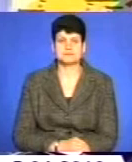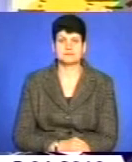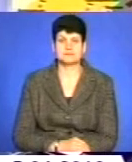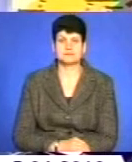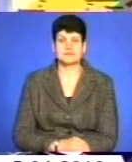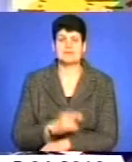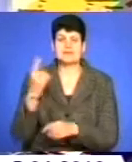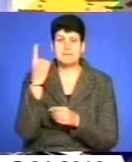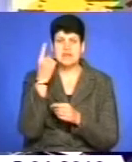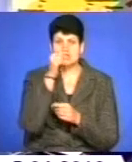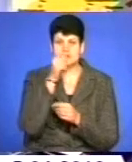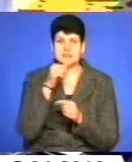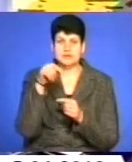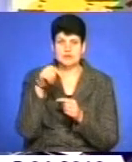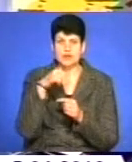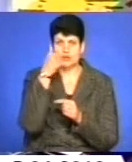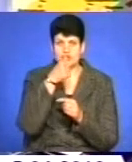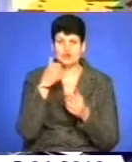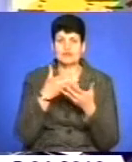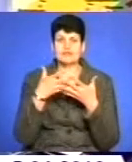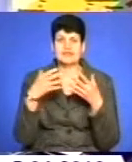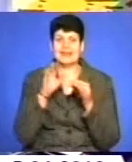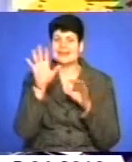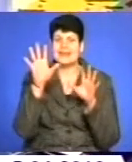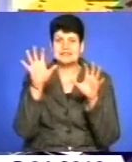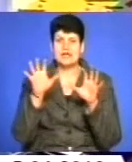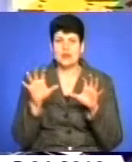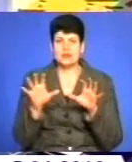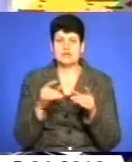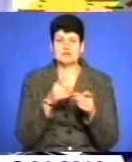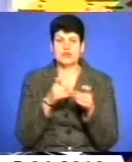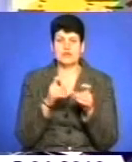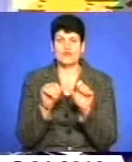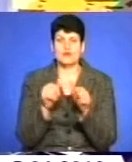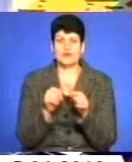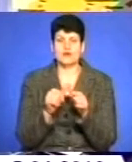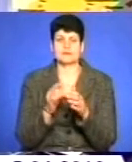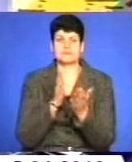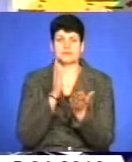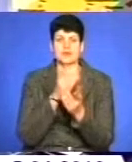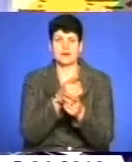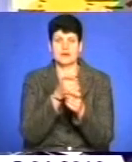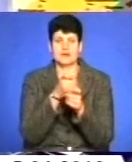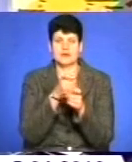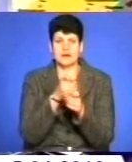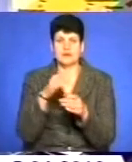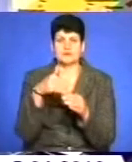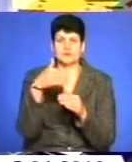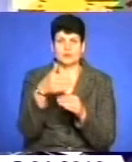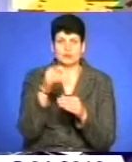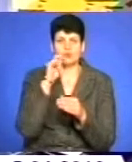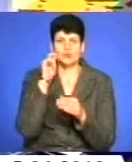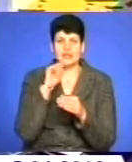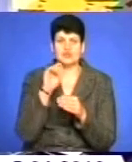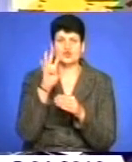За перший місяць цьогорічної весни незаконні збройні формування випустили у бік підрозділів Збройних сил України понад